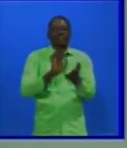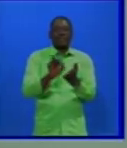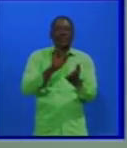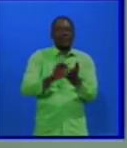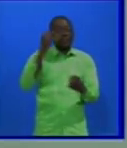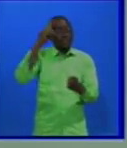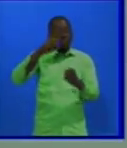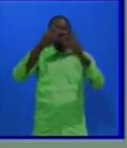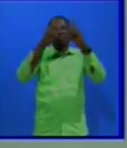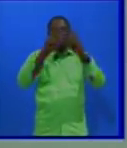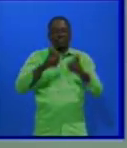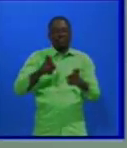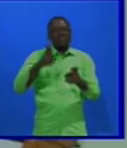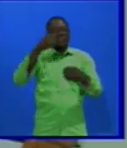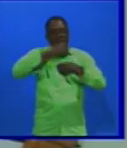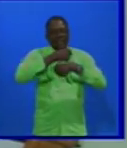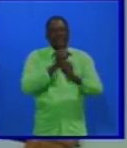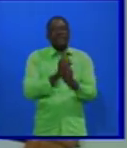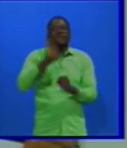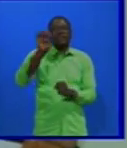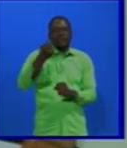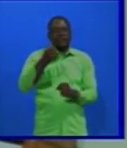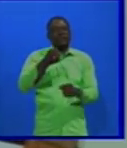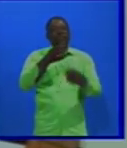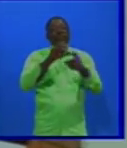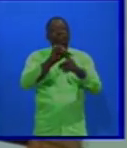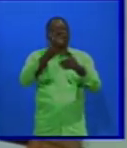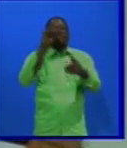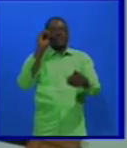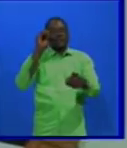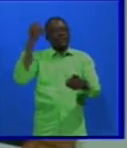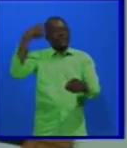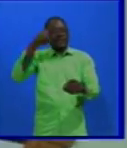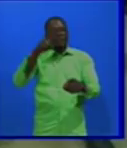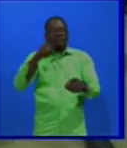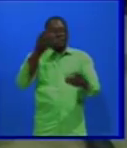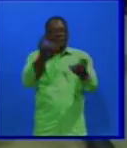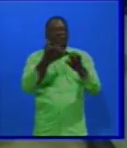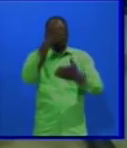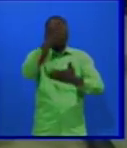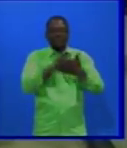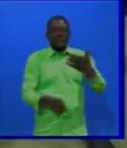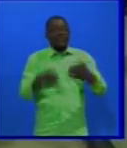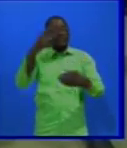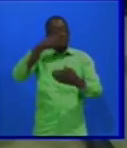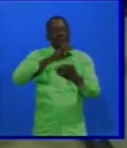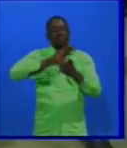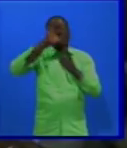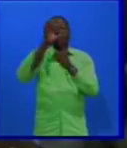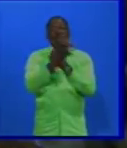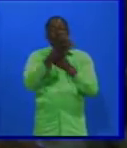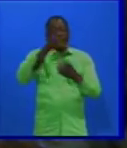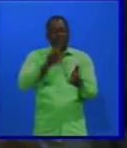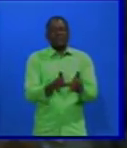d'évaluation tels que la créativité, l'originalité, l'esthétique, la valorisation du patrimoine culturel, la présentation